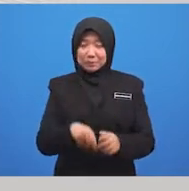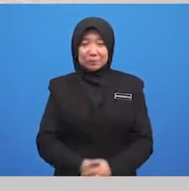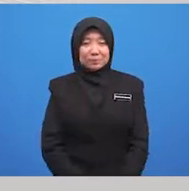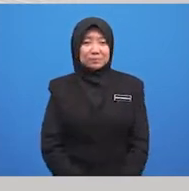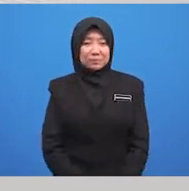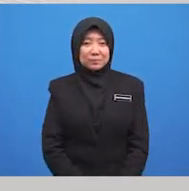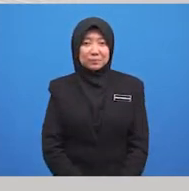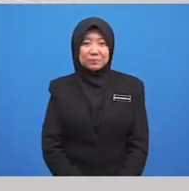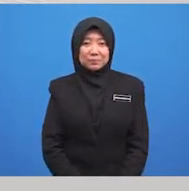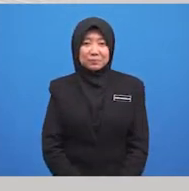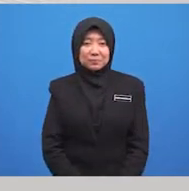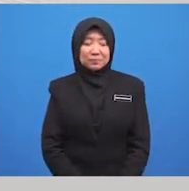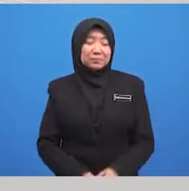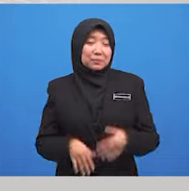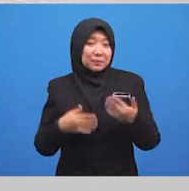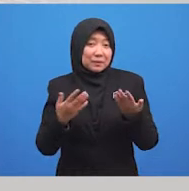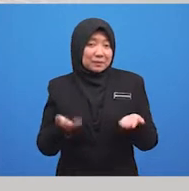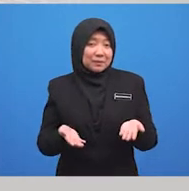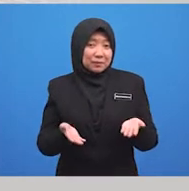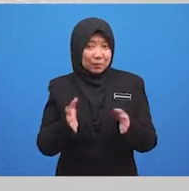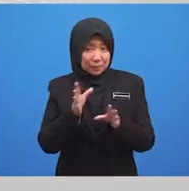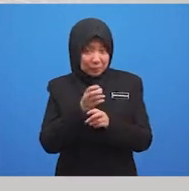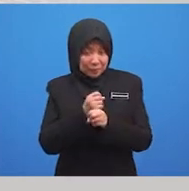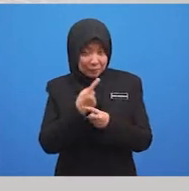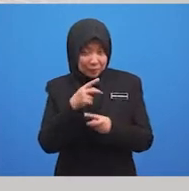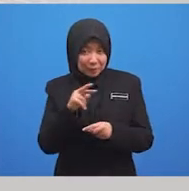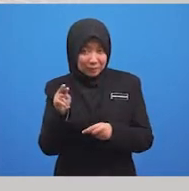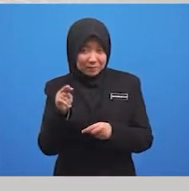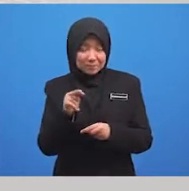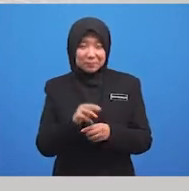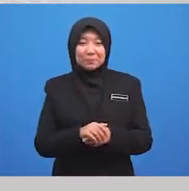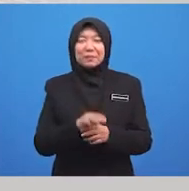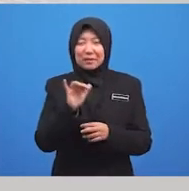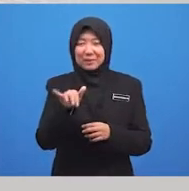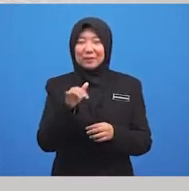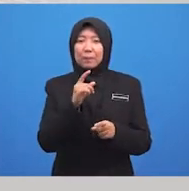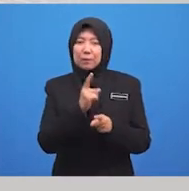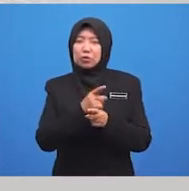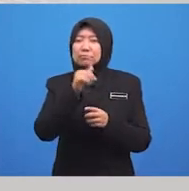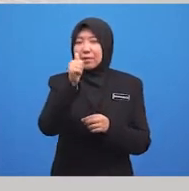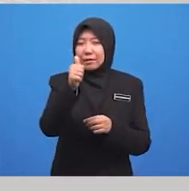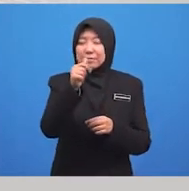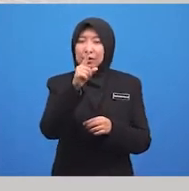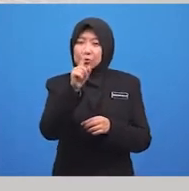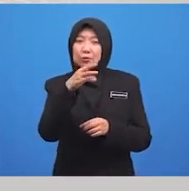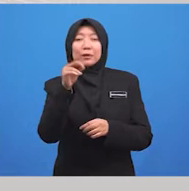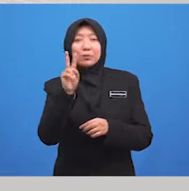sekarang. Bagaimana murid-murid? Dapat jawapannya? Ya, jawapannya A, 1 dan